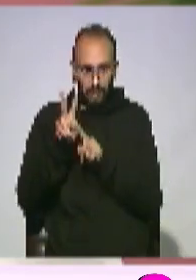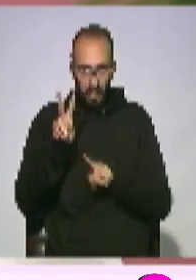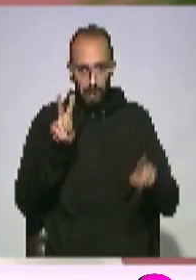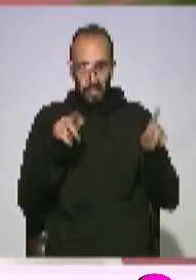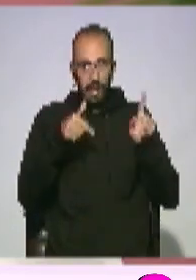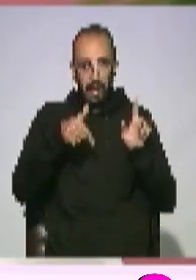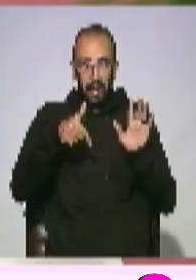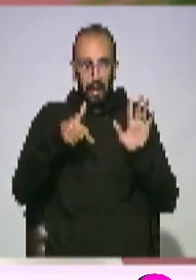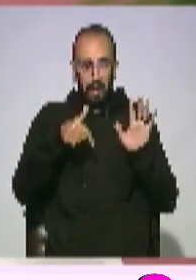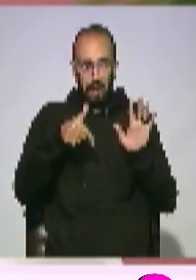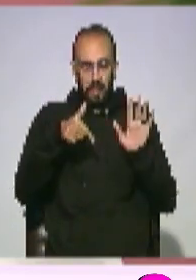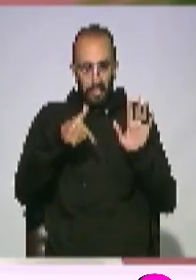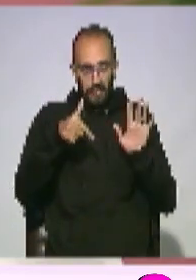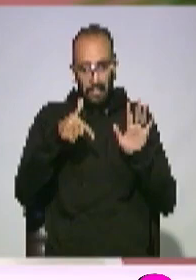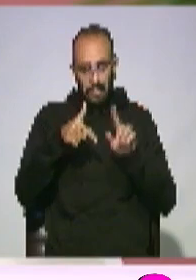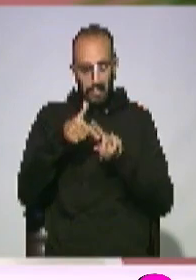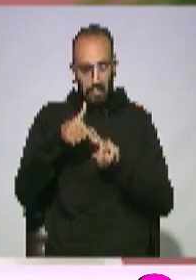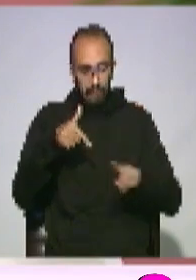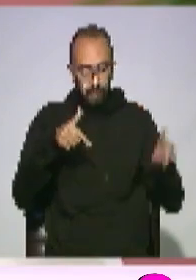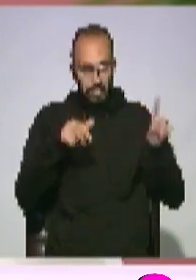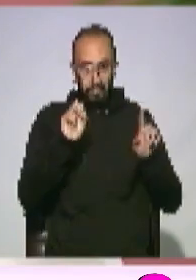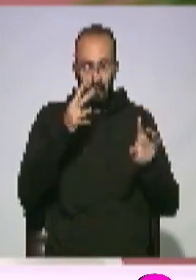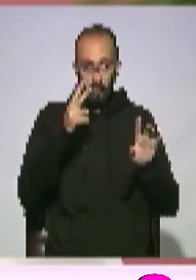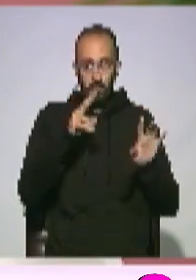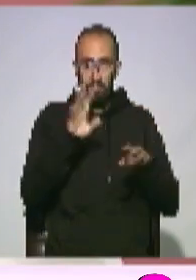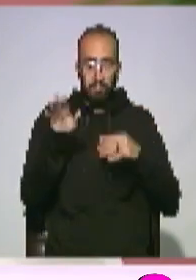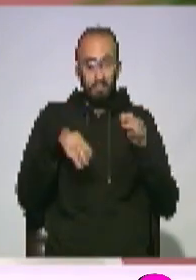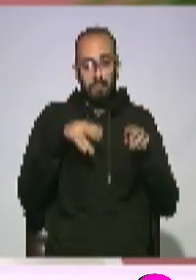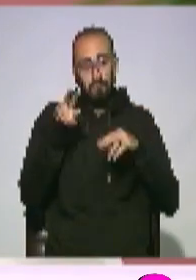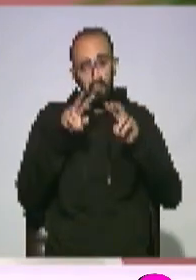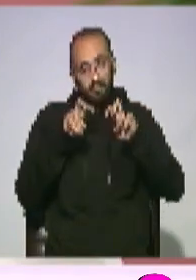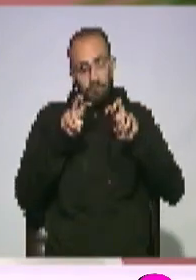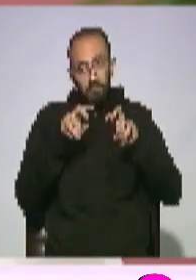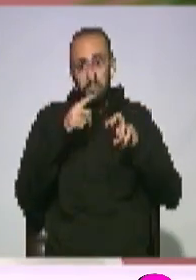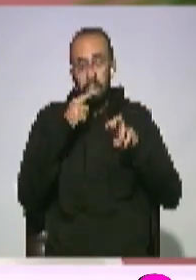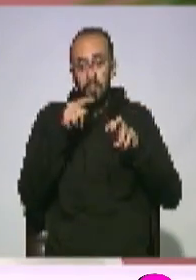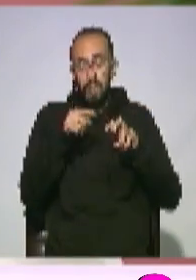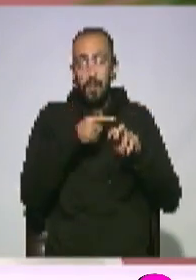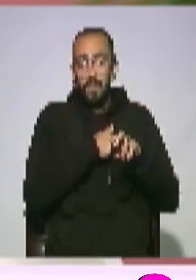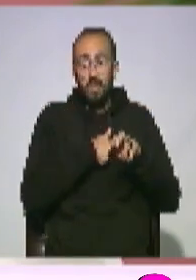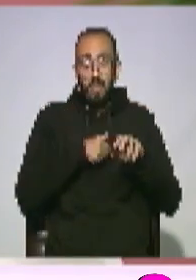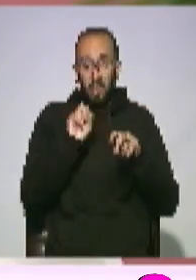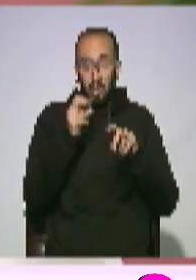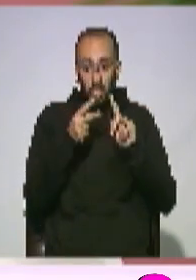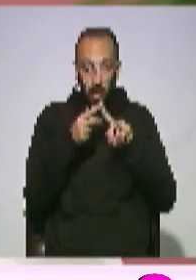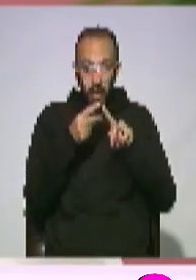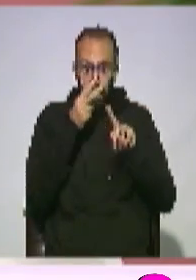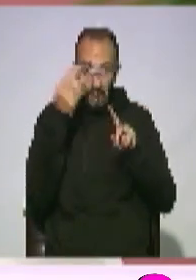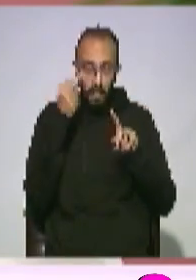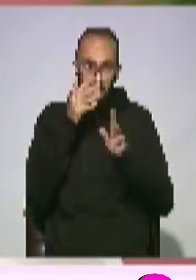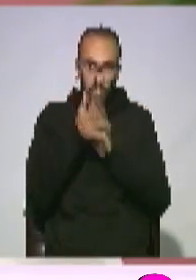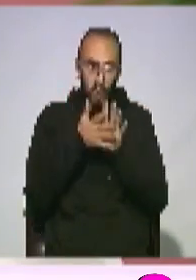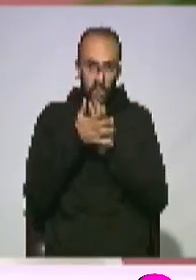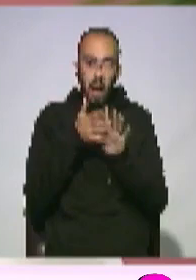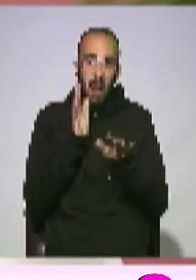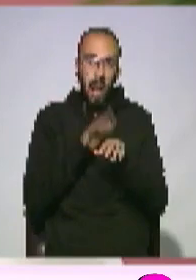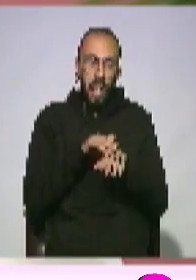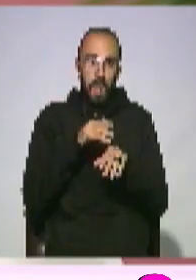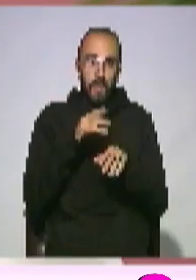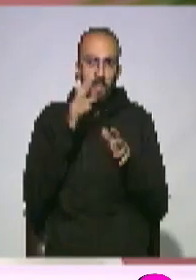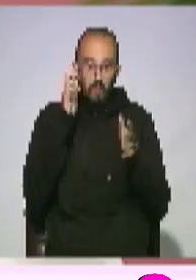2 سنين ل6، من 6 ل12. كانت الأبحاث بتقول إن ده من 12 بداية سن المراهقة، ده الكلام